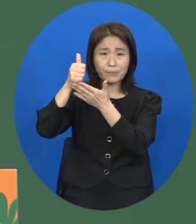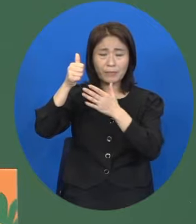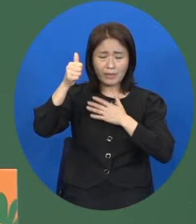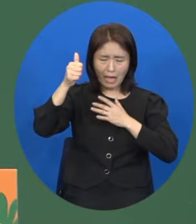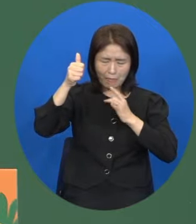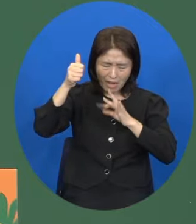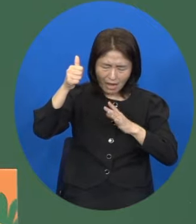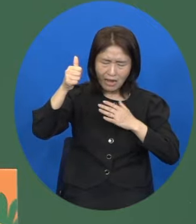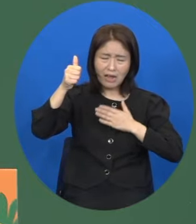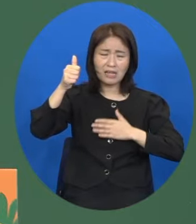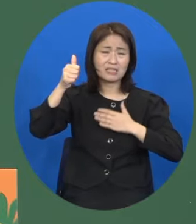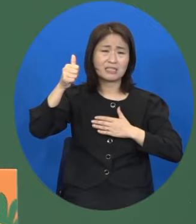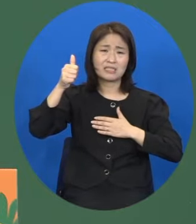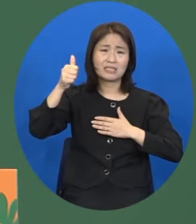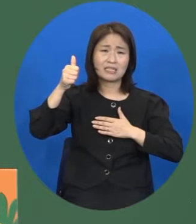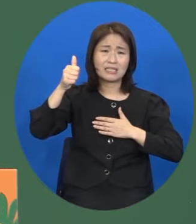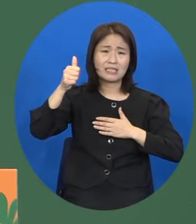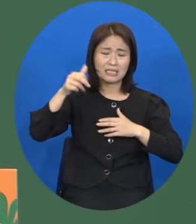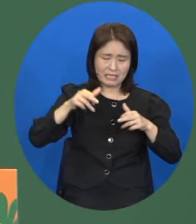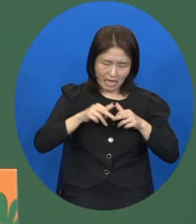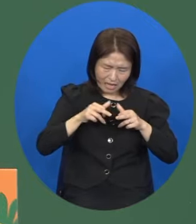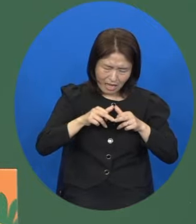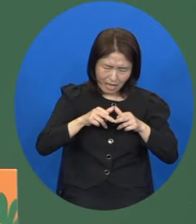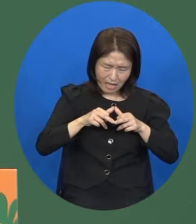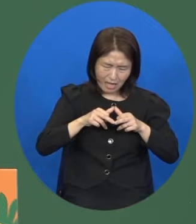나만이 알고 있는 장애도 있습니다.